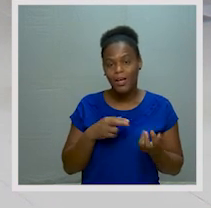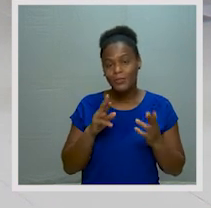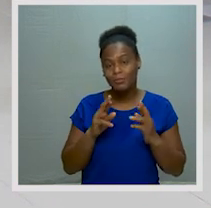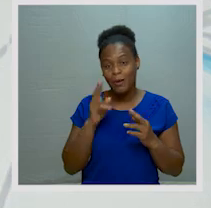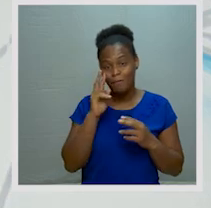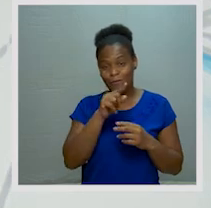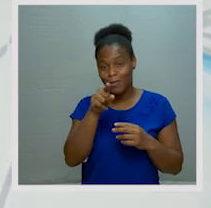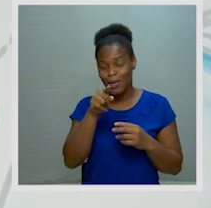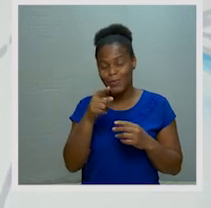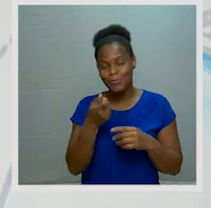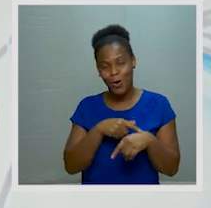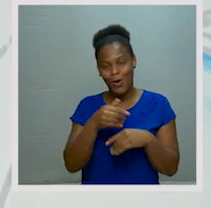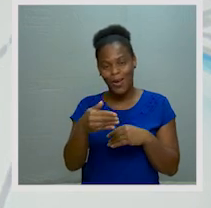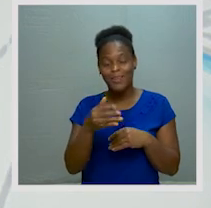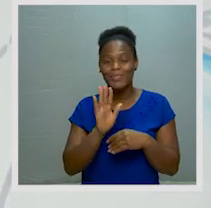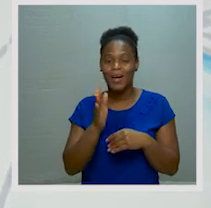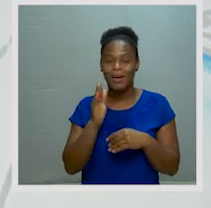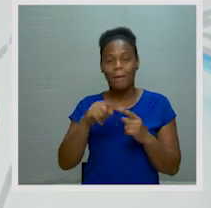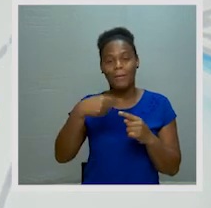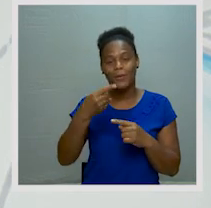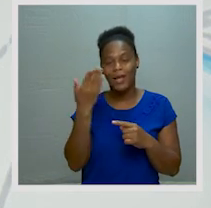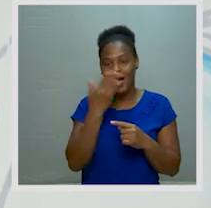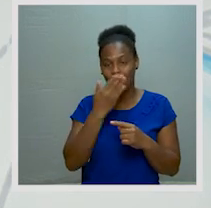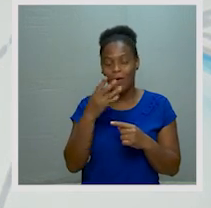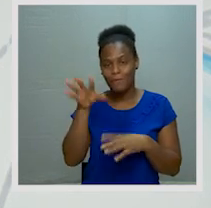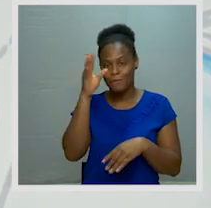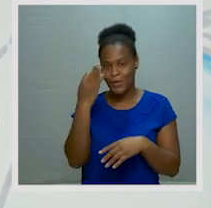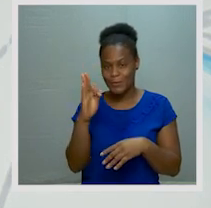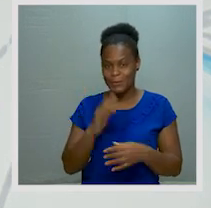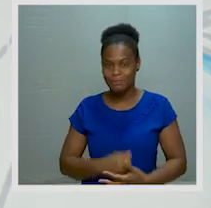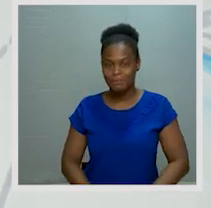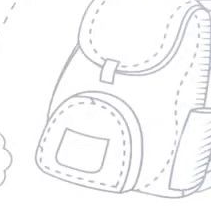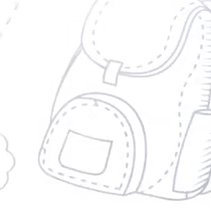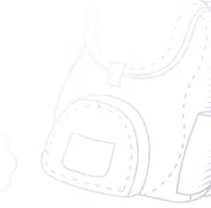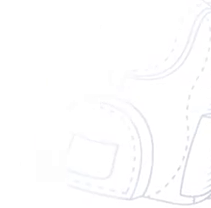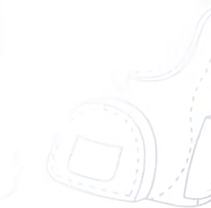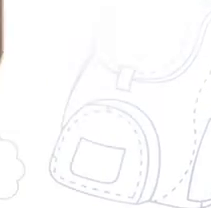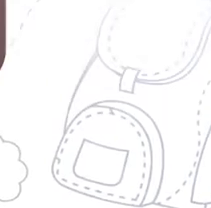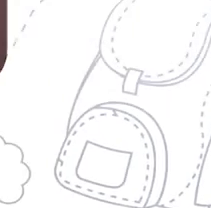J'espère vous voir bientôt dans notre prochain cours de français.